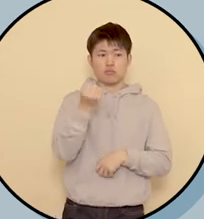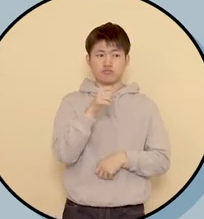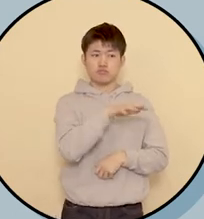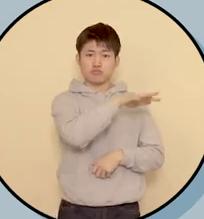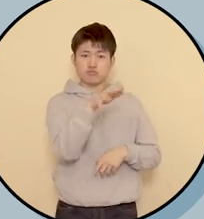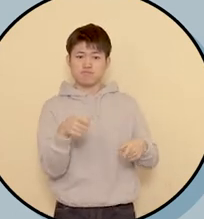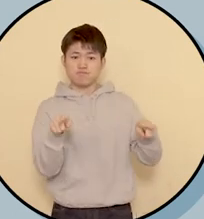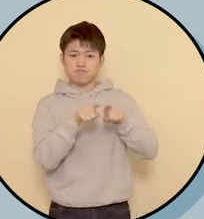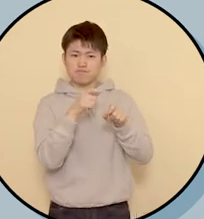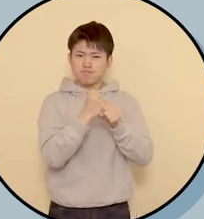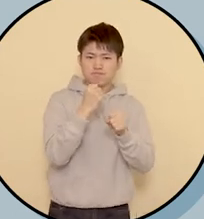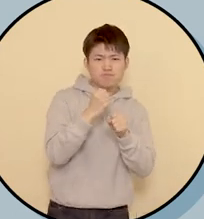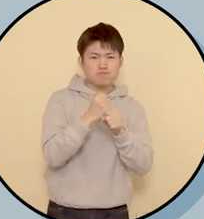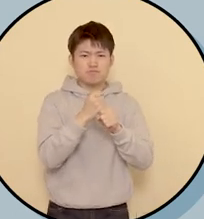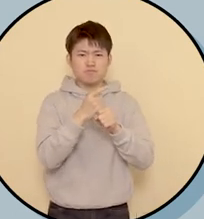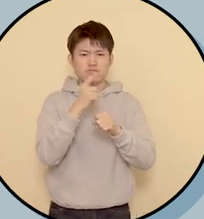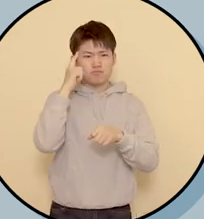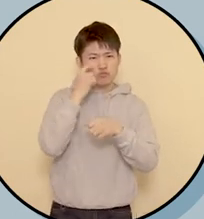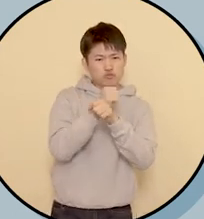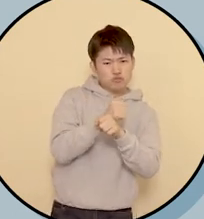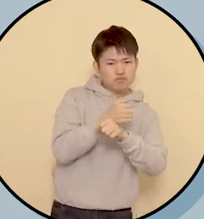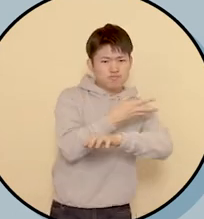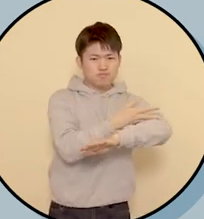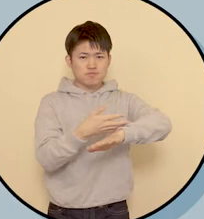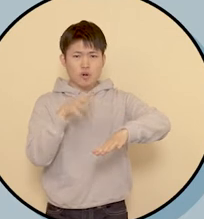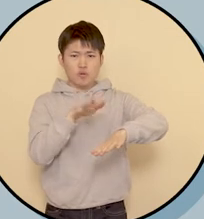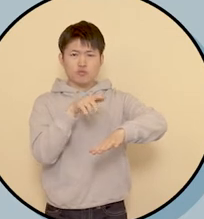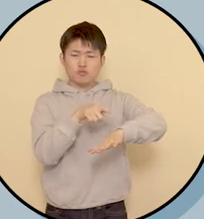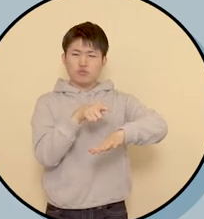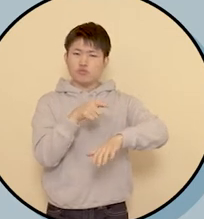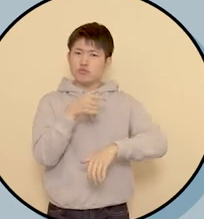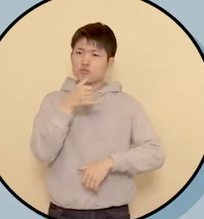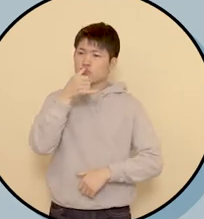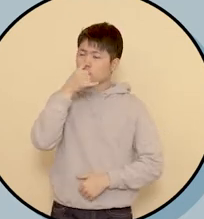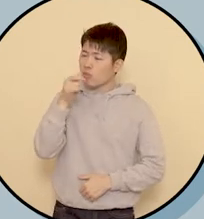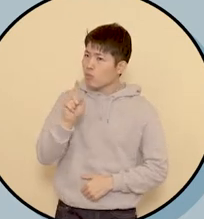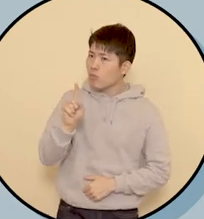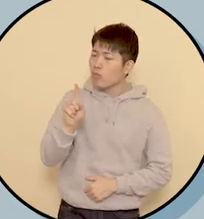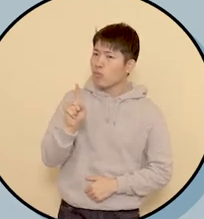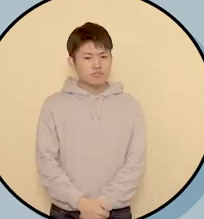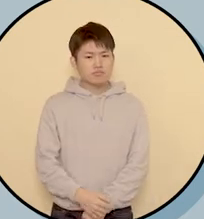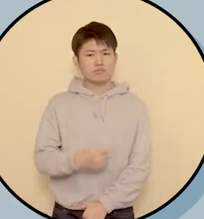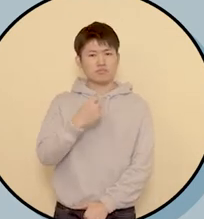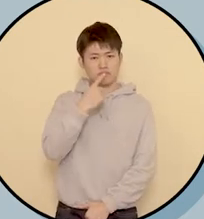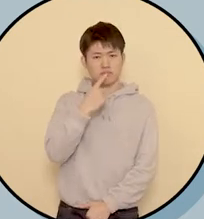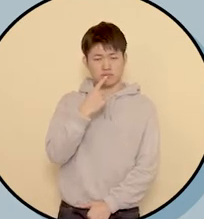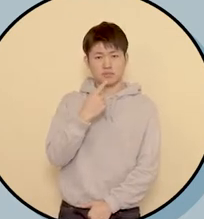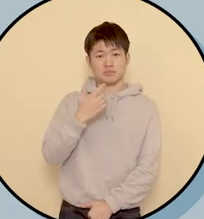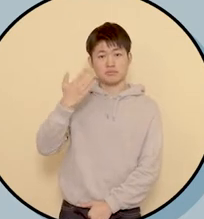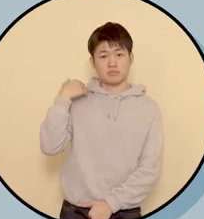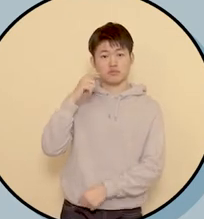方たちと一緒に作る中での工夫とか、なんかしてらっしゃるプロセスみたいなんて、どんな感じ